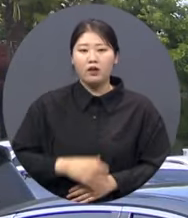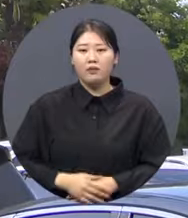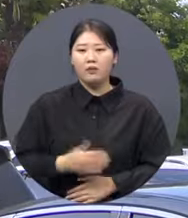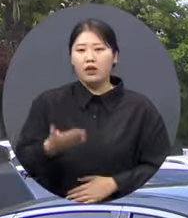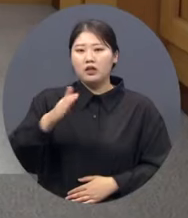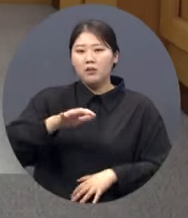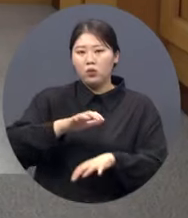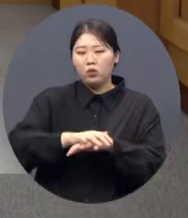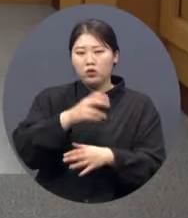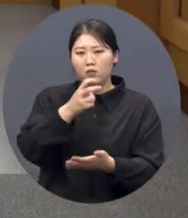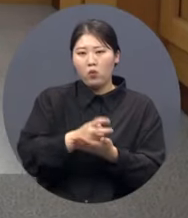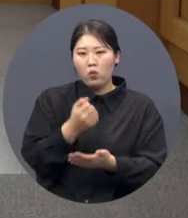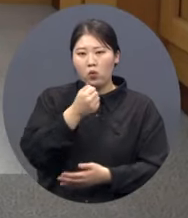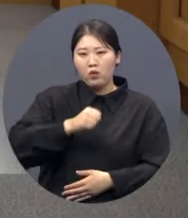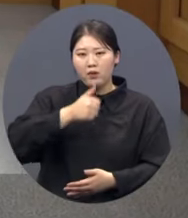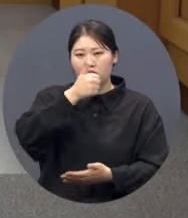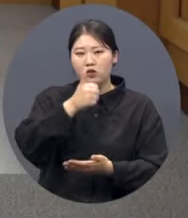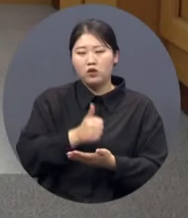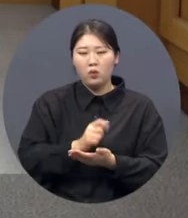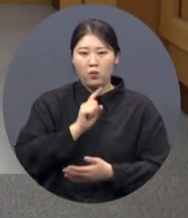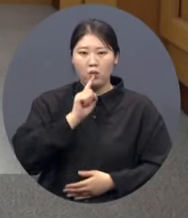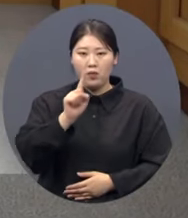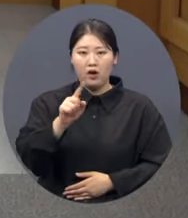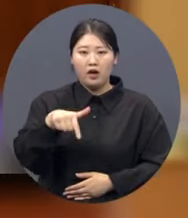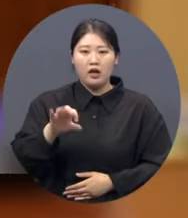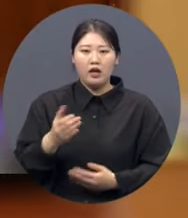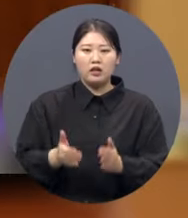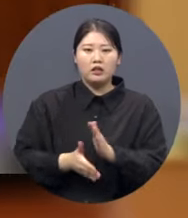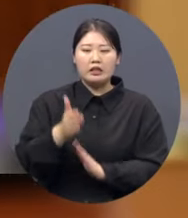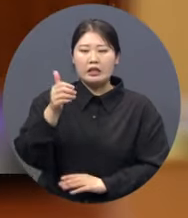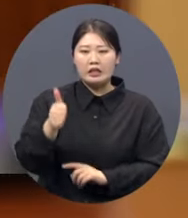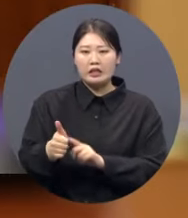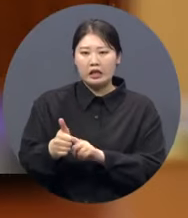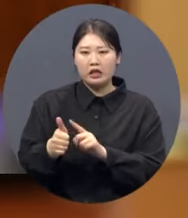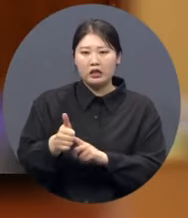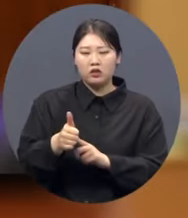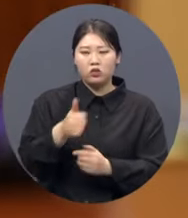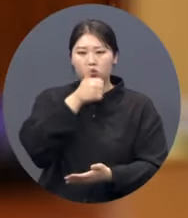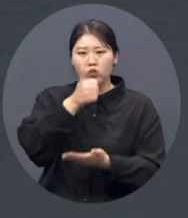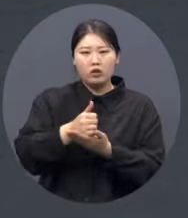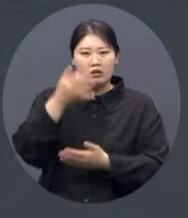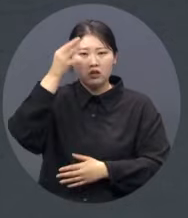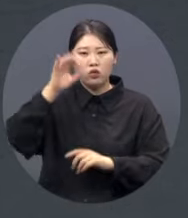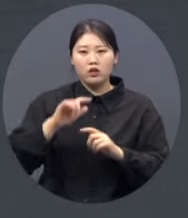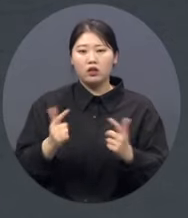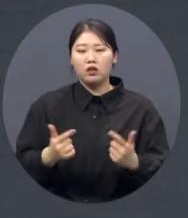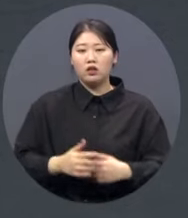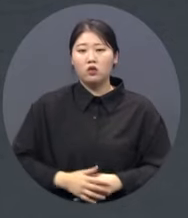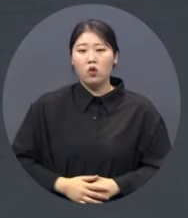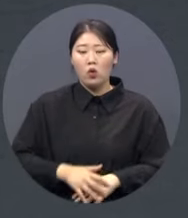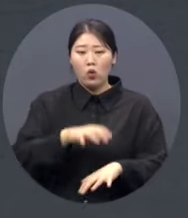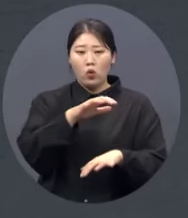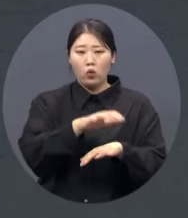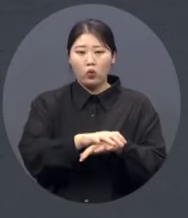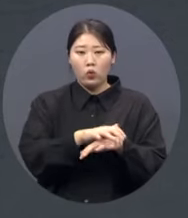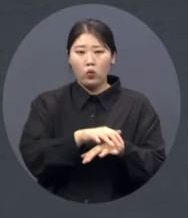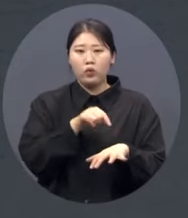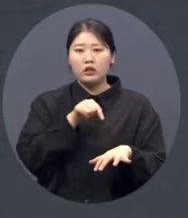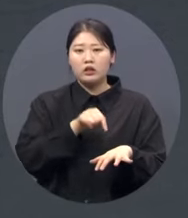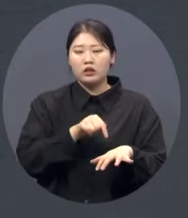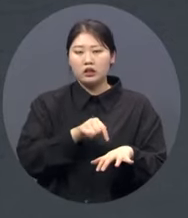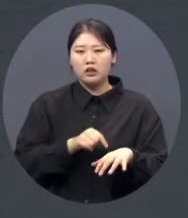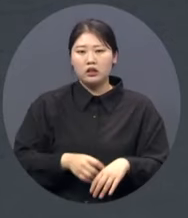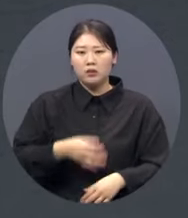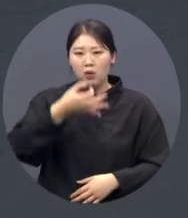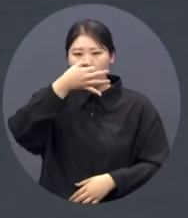위혐 기소된 시장은 공판에 혐의를 전면 부인했습니다 농지를 시세 차익 목적으로 매입하지